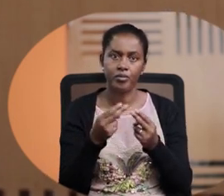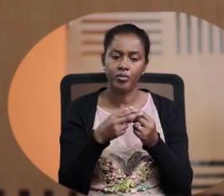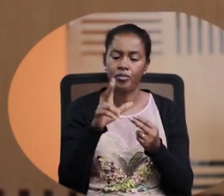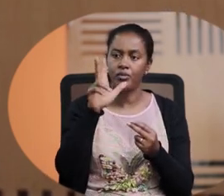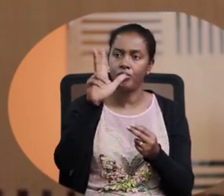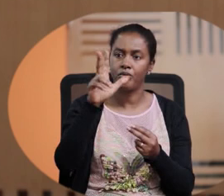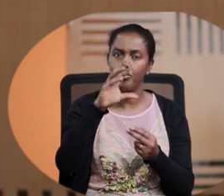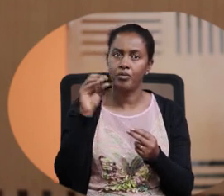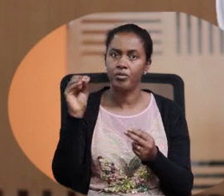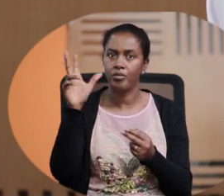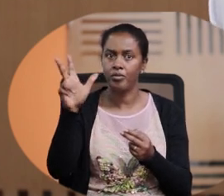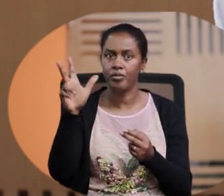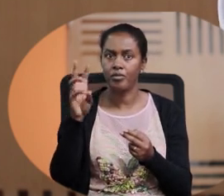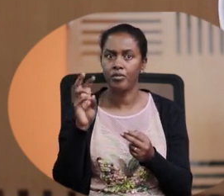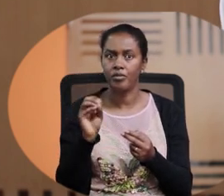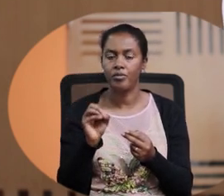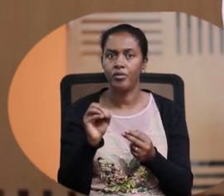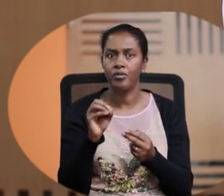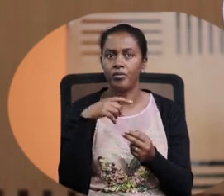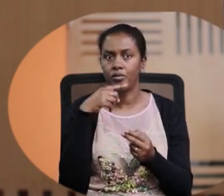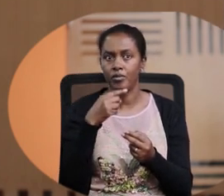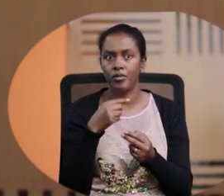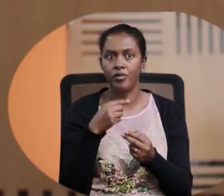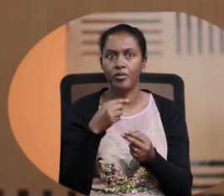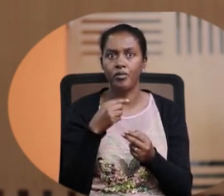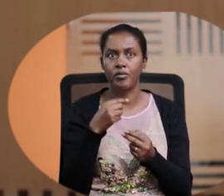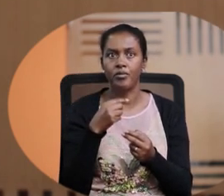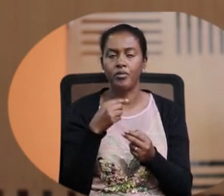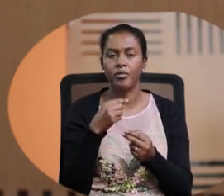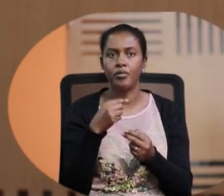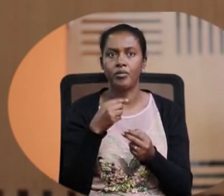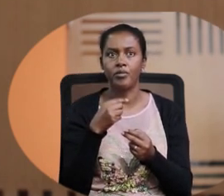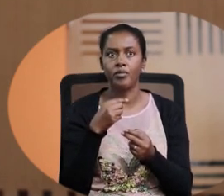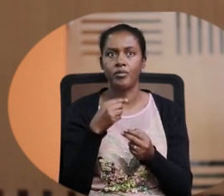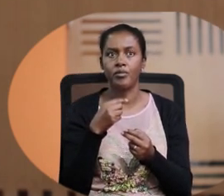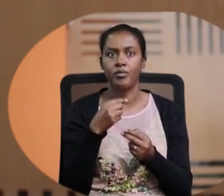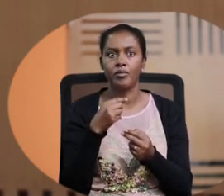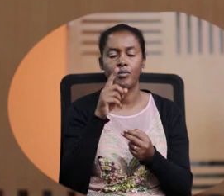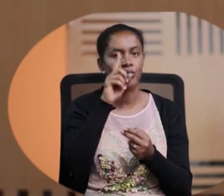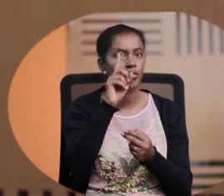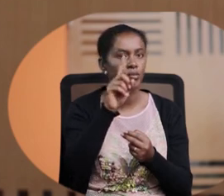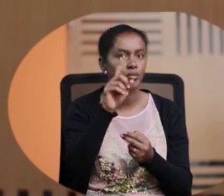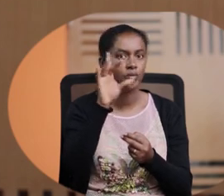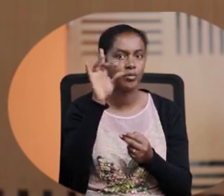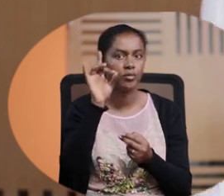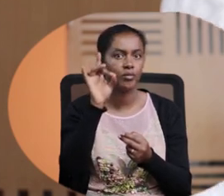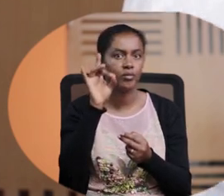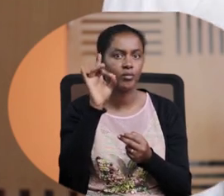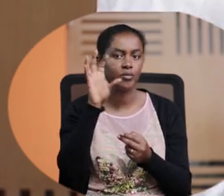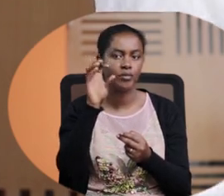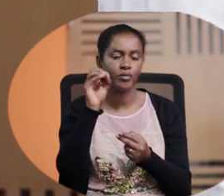sadif jatama jenna shikana zero to kun balde sna zero to kun balde shikana ba ibna dibba to ko sadde